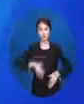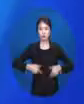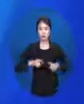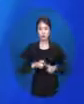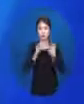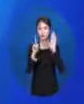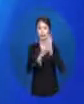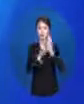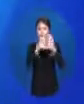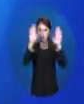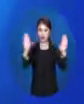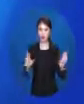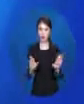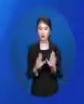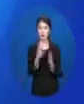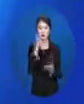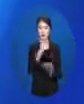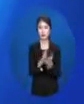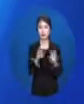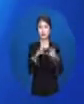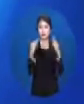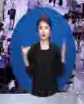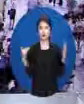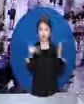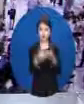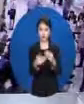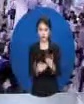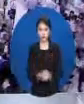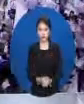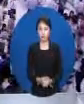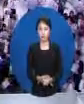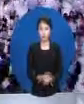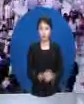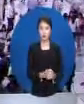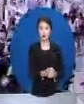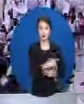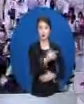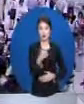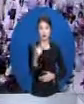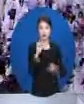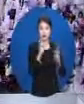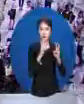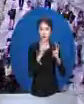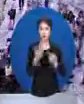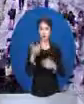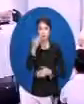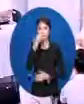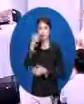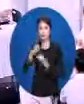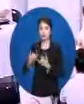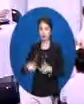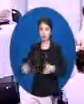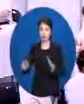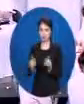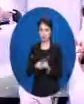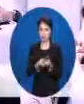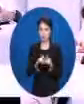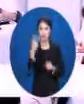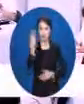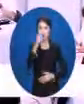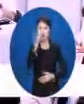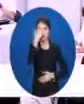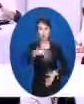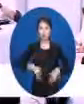박람회가 천안에서 열려 청년 채용에 힘을 더했습니다. 강소기업 청년과 함께하는 2015 충남 채용